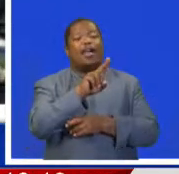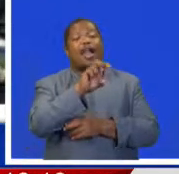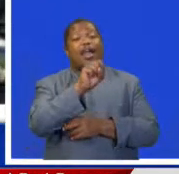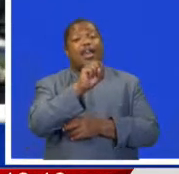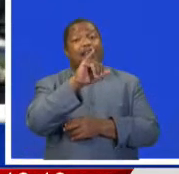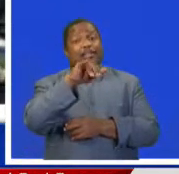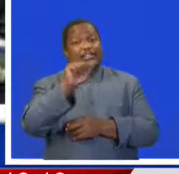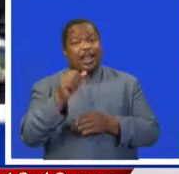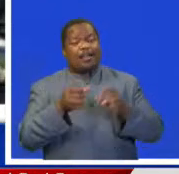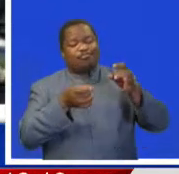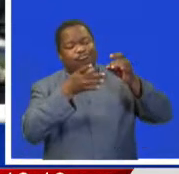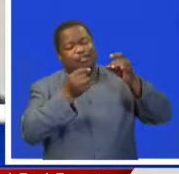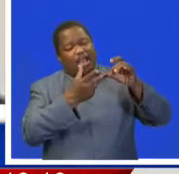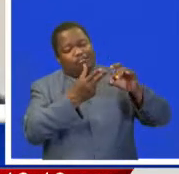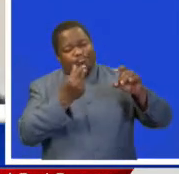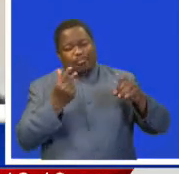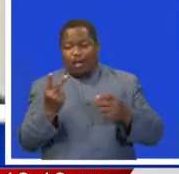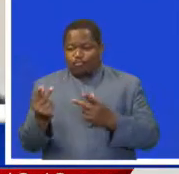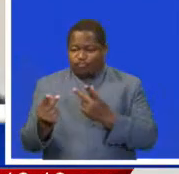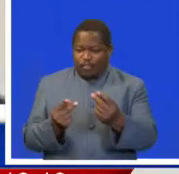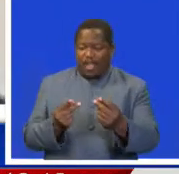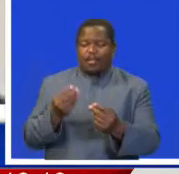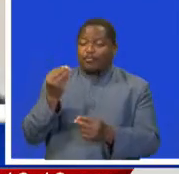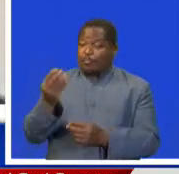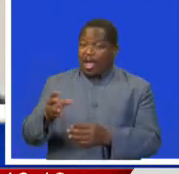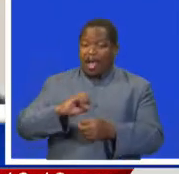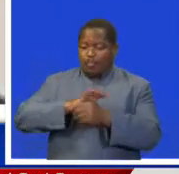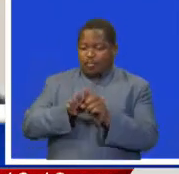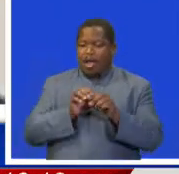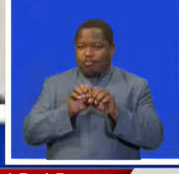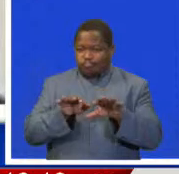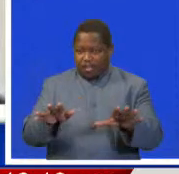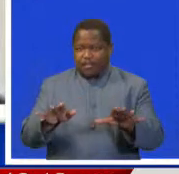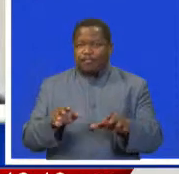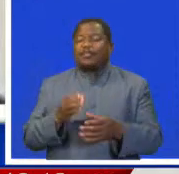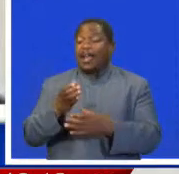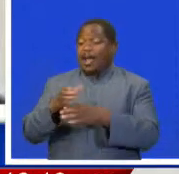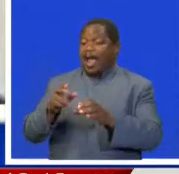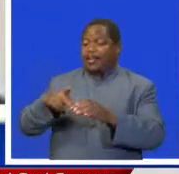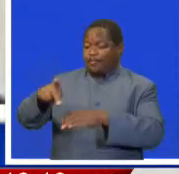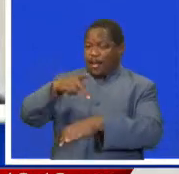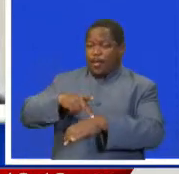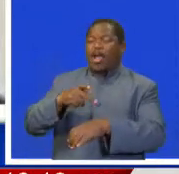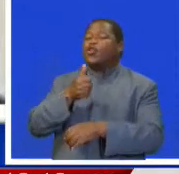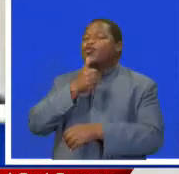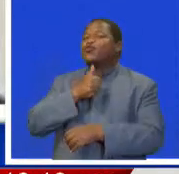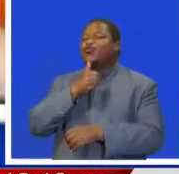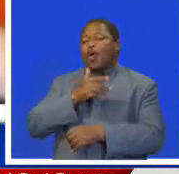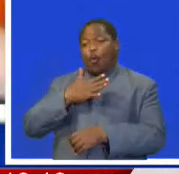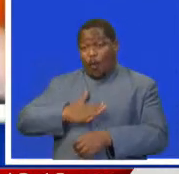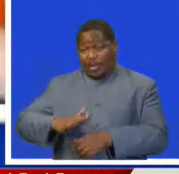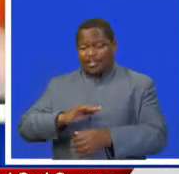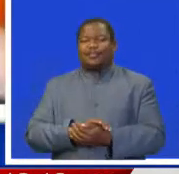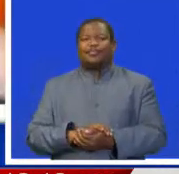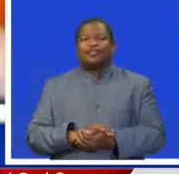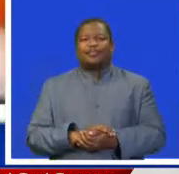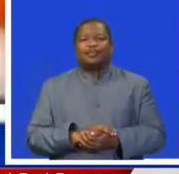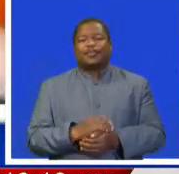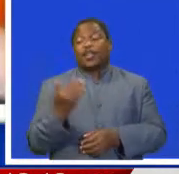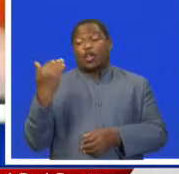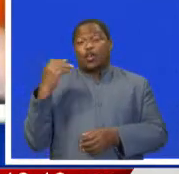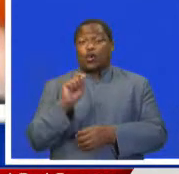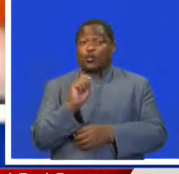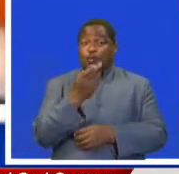lelikhambi liyasebenda. Kulandzela kumemetela kwamengamelwe live leRussia Vladimir Putin ngalesibili kuthi le live zelithole